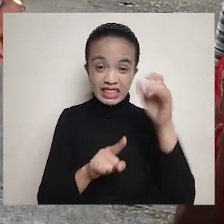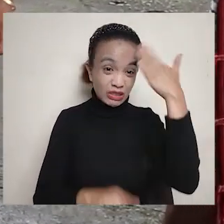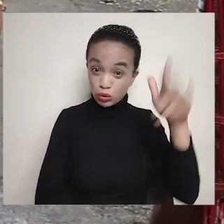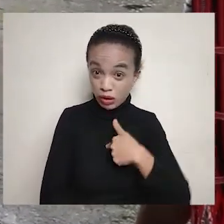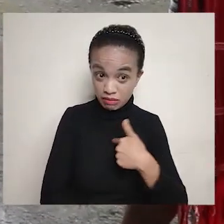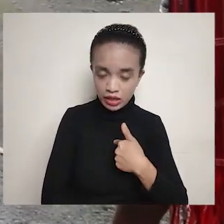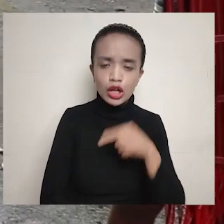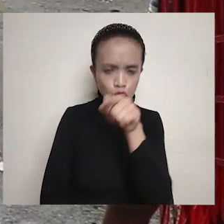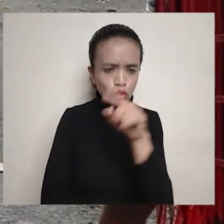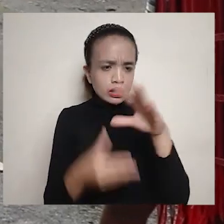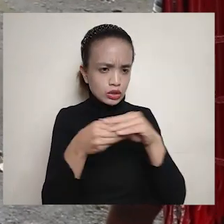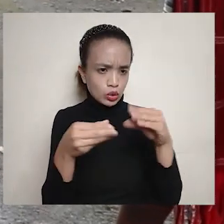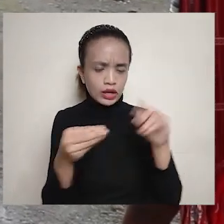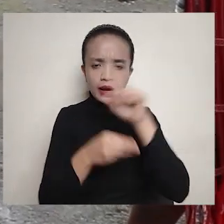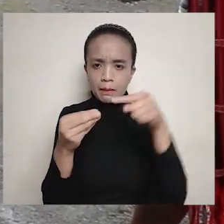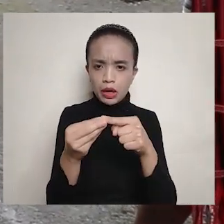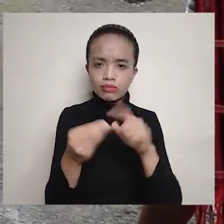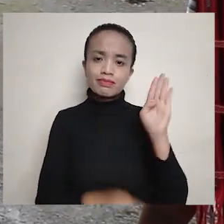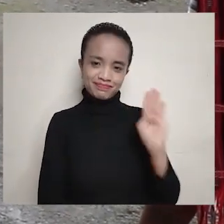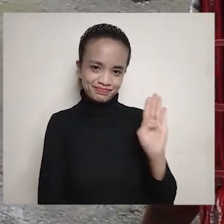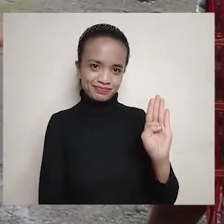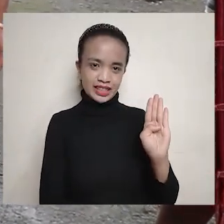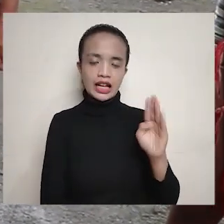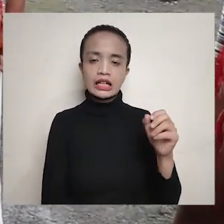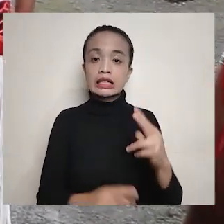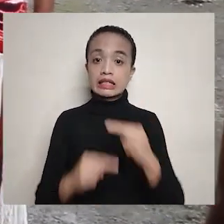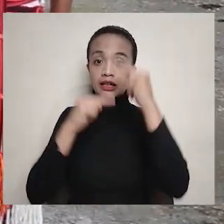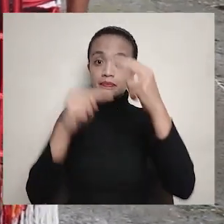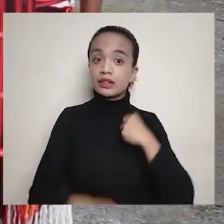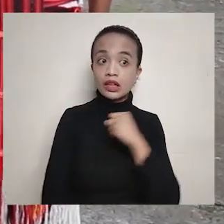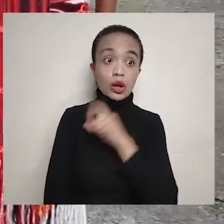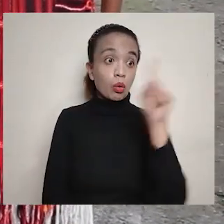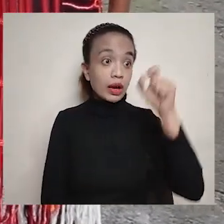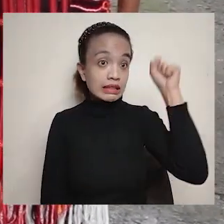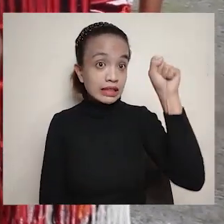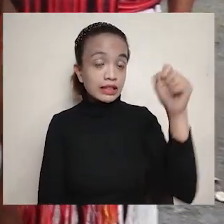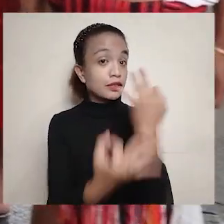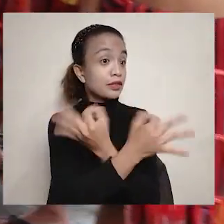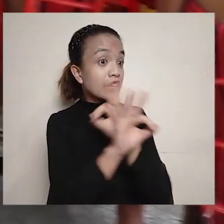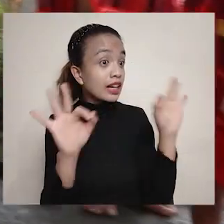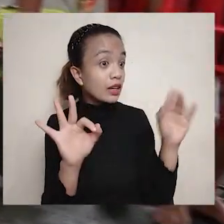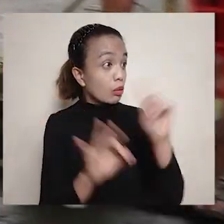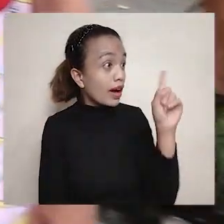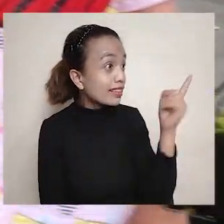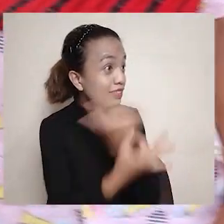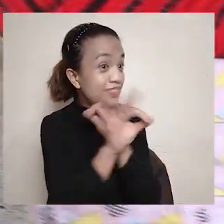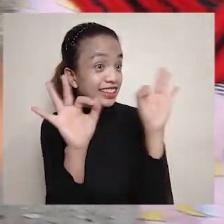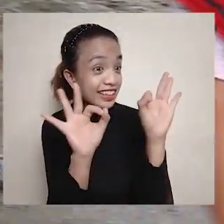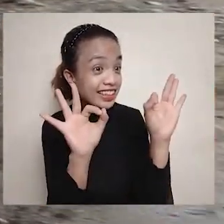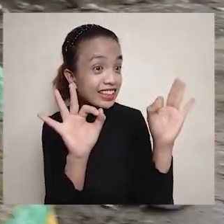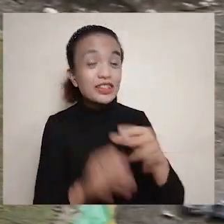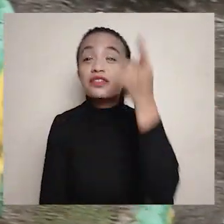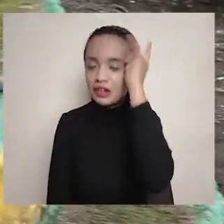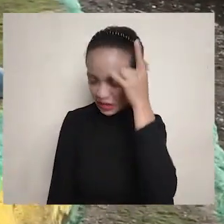na tumatakbo for Senate. Na yung paglalaban niya is, libreng free